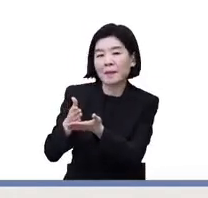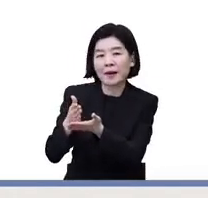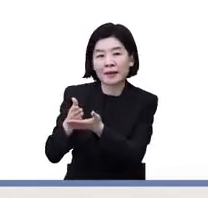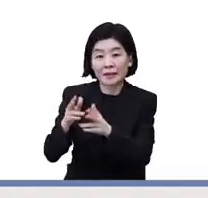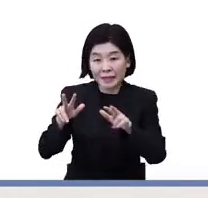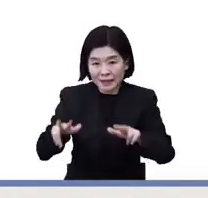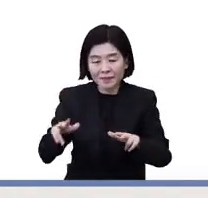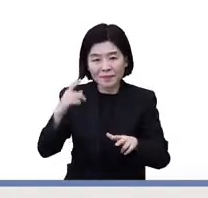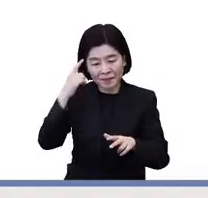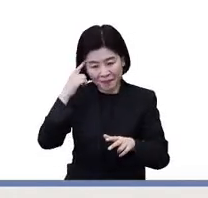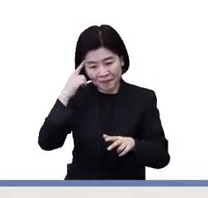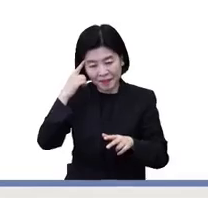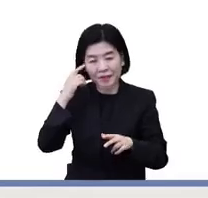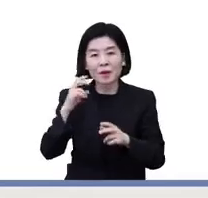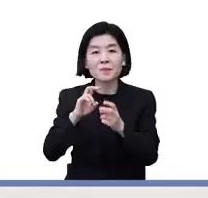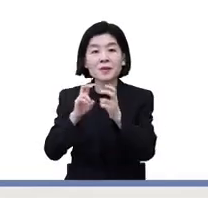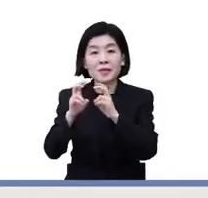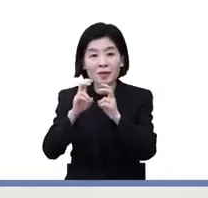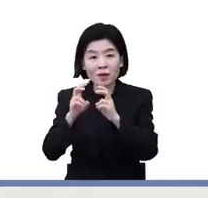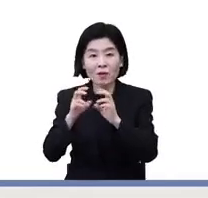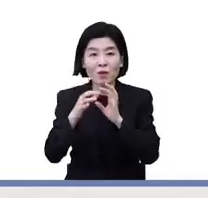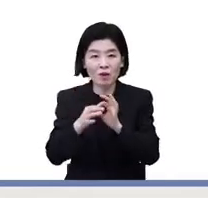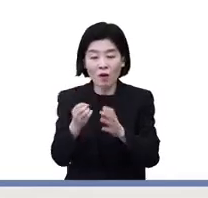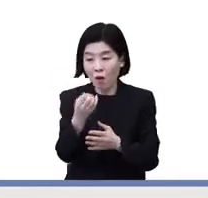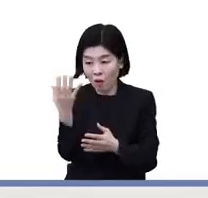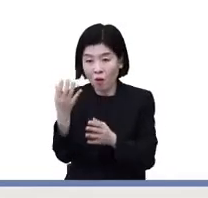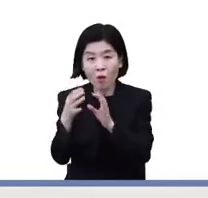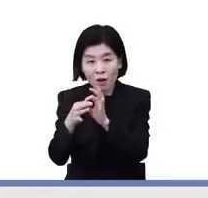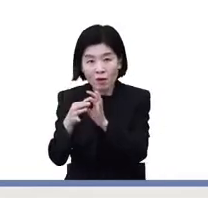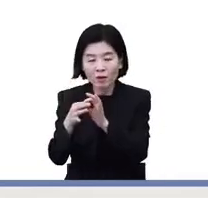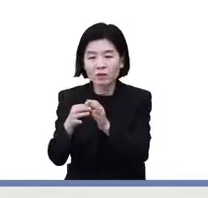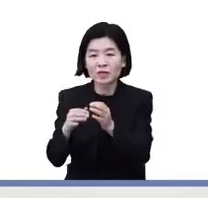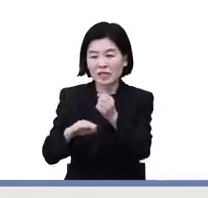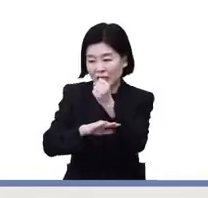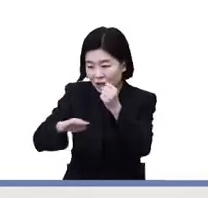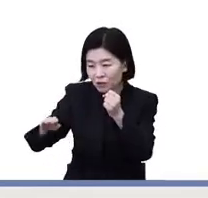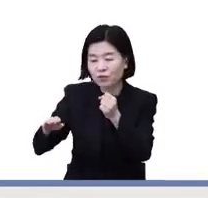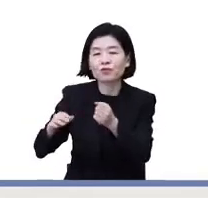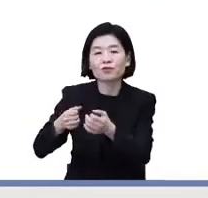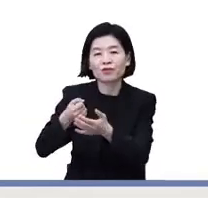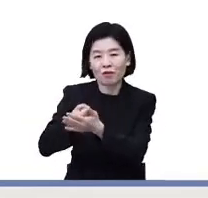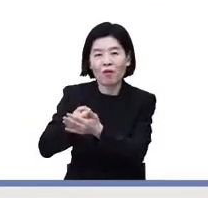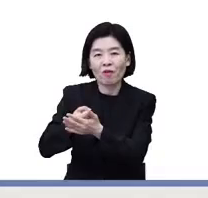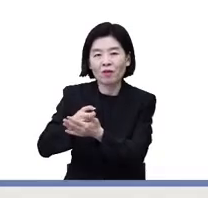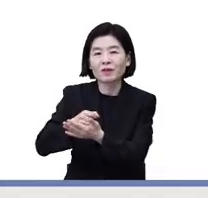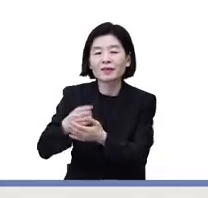하고 하면서 미디어 지침을 기자분들과 같이 제정을 한 결과입니다.